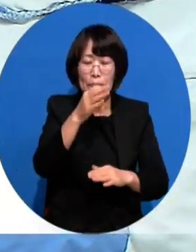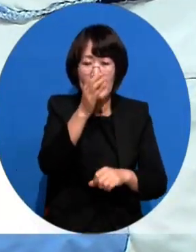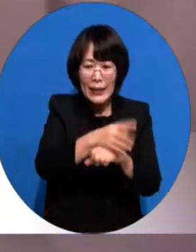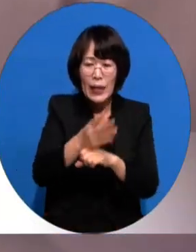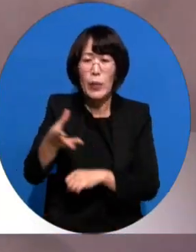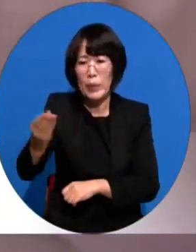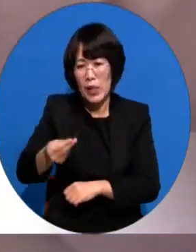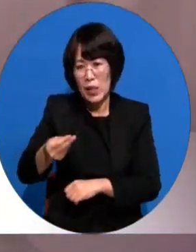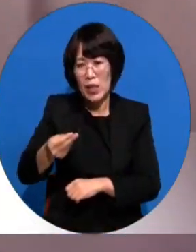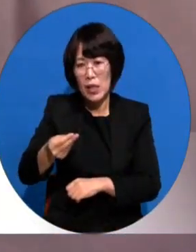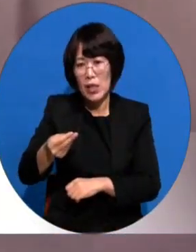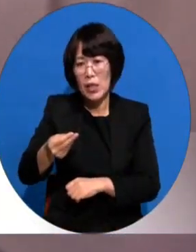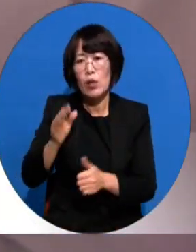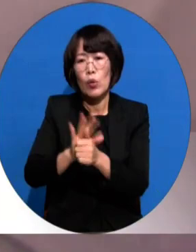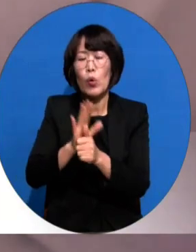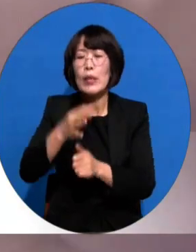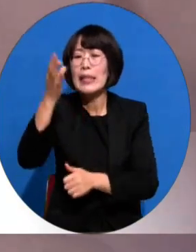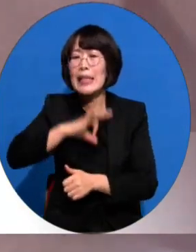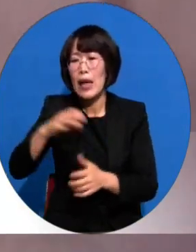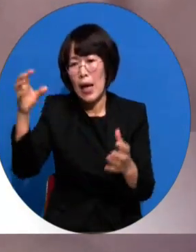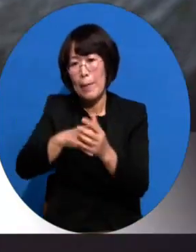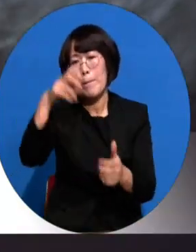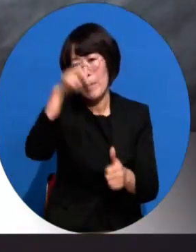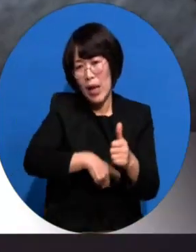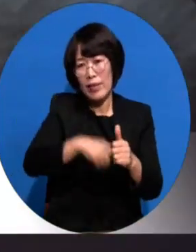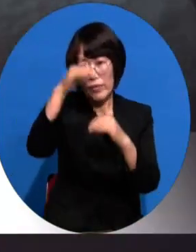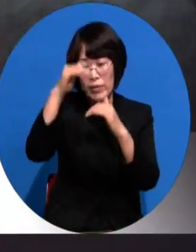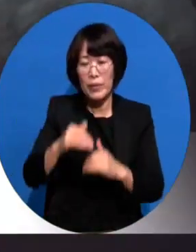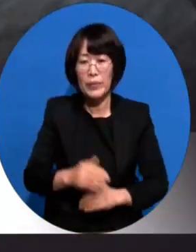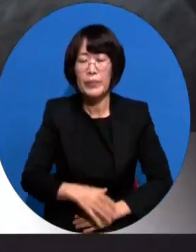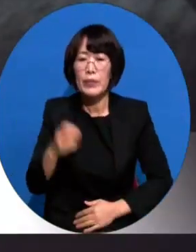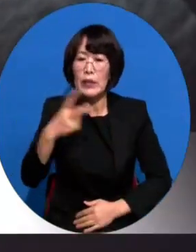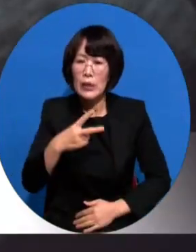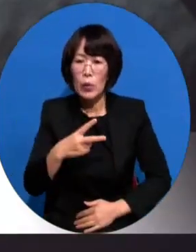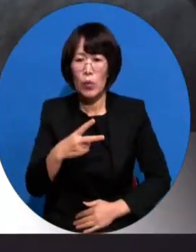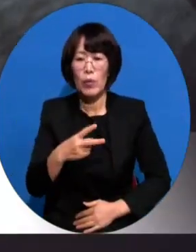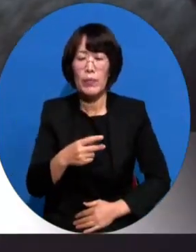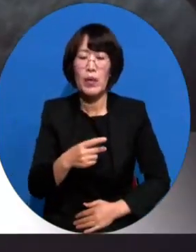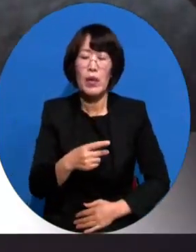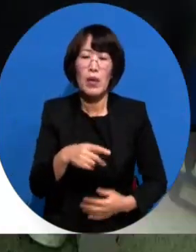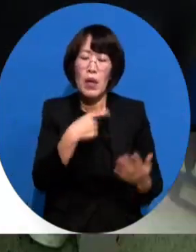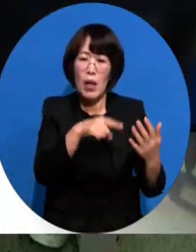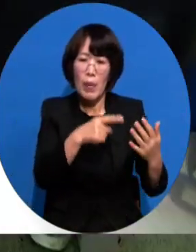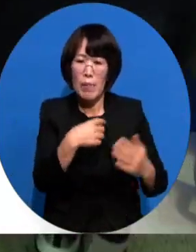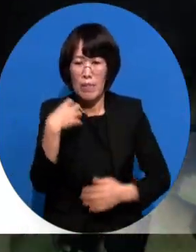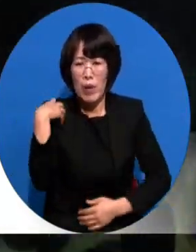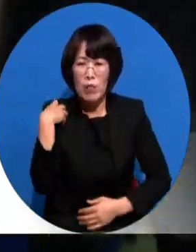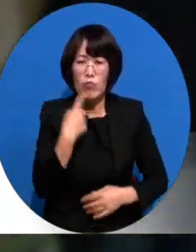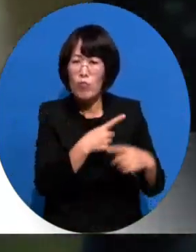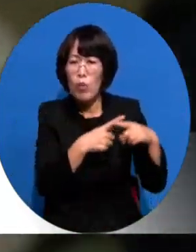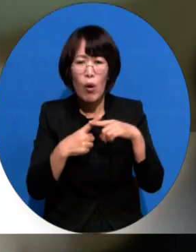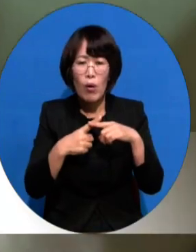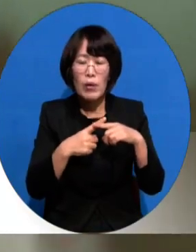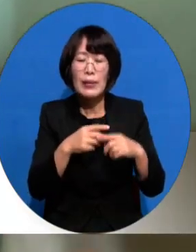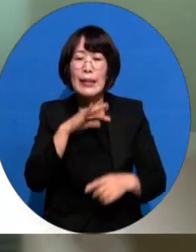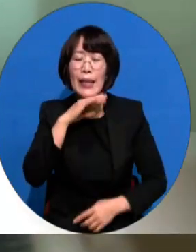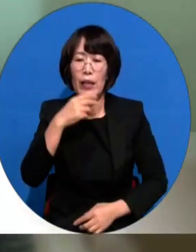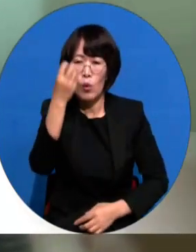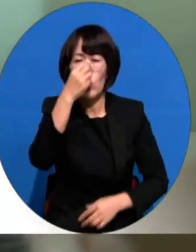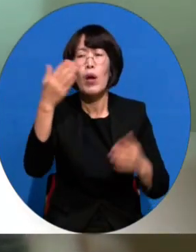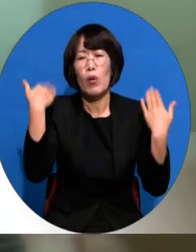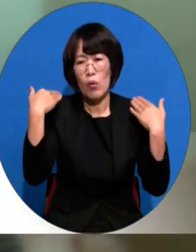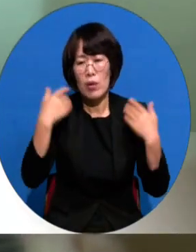이자와 원금의 탕감해주는 내용을 담고 있습니다 또 의무교육 범위를 고교까지 허각돼 수업료 등을